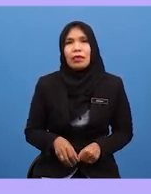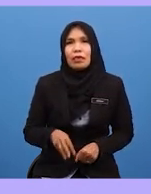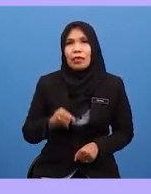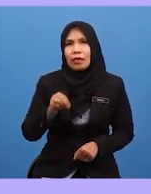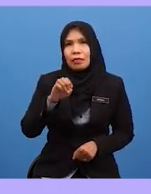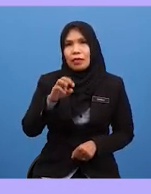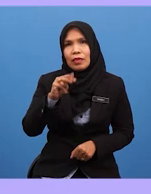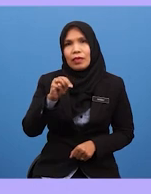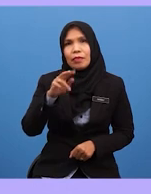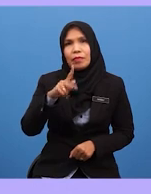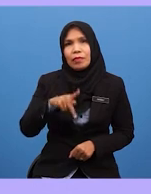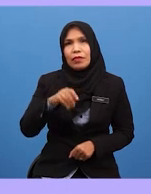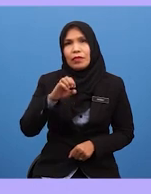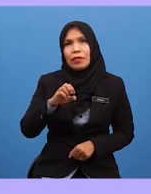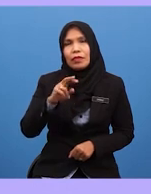diperolehi.